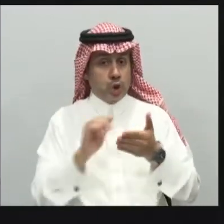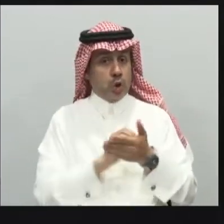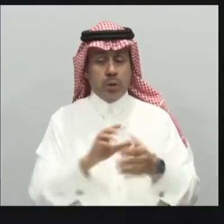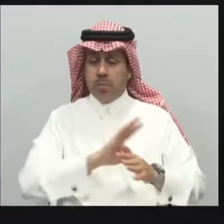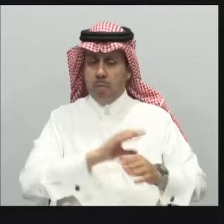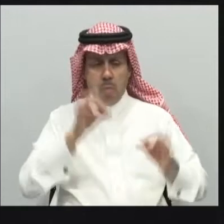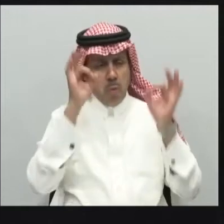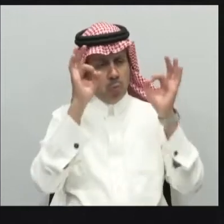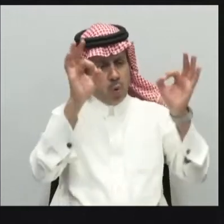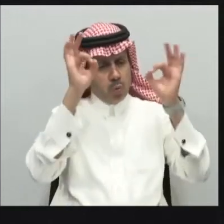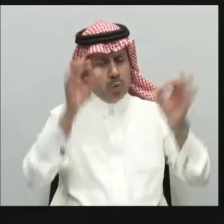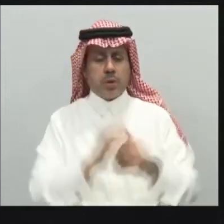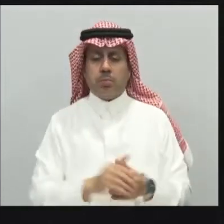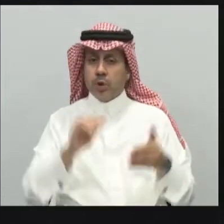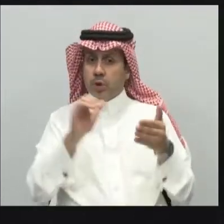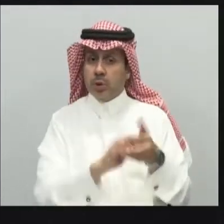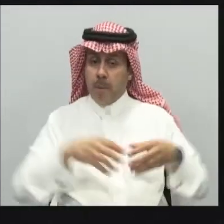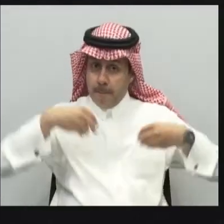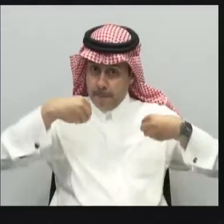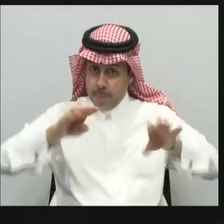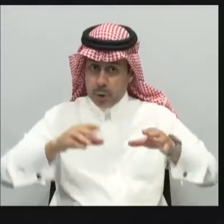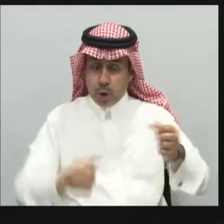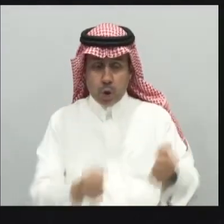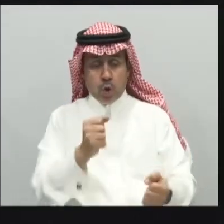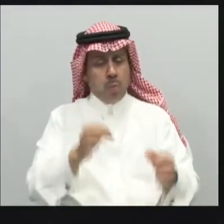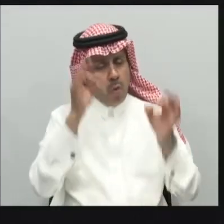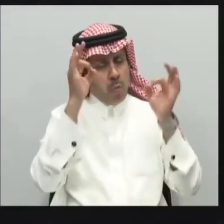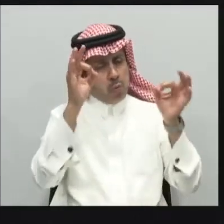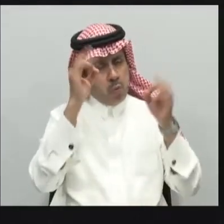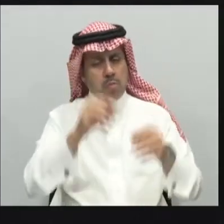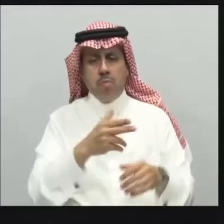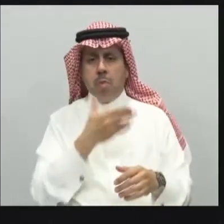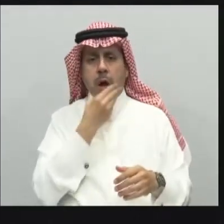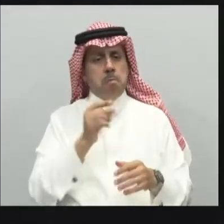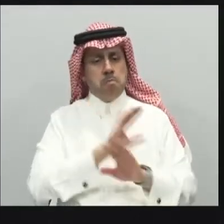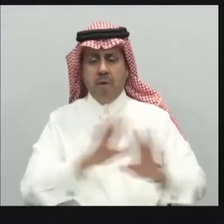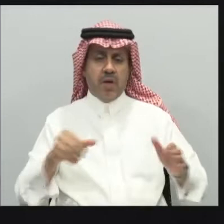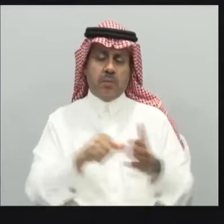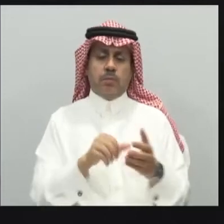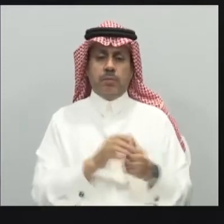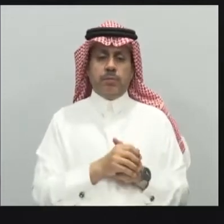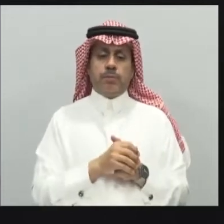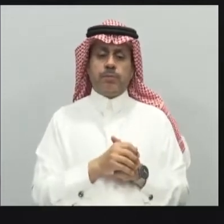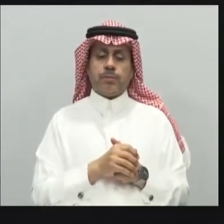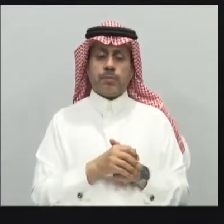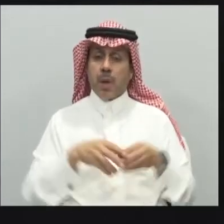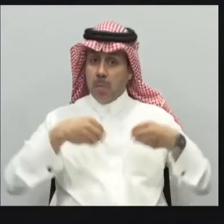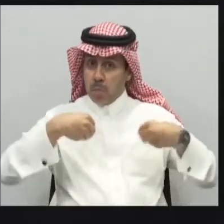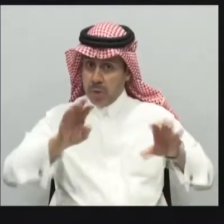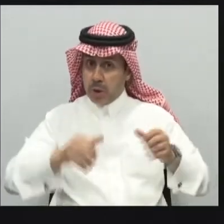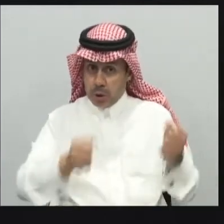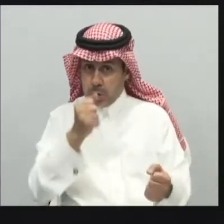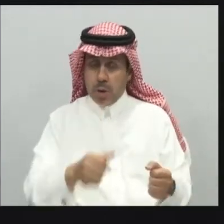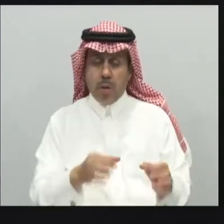كان يقود البائع للمشتري بعتك بشرط البراءه من كل عيب تجده في السلعه او بيتك السياره